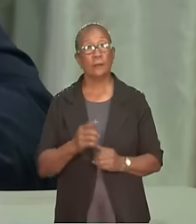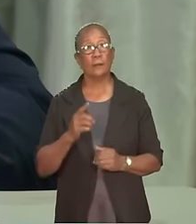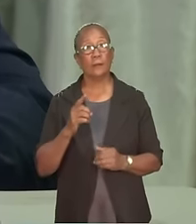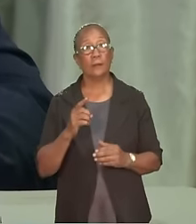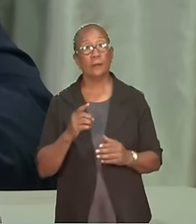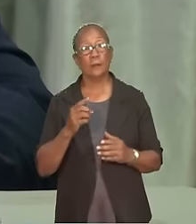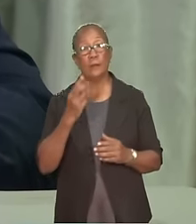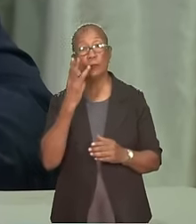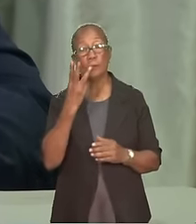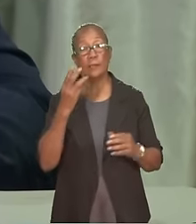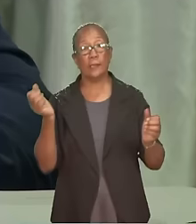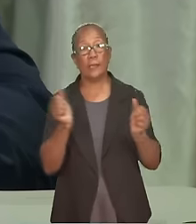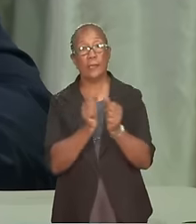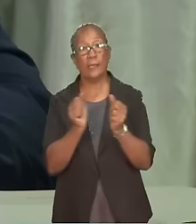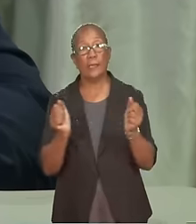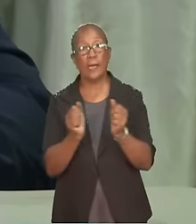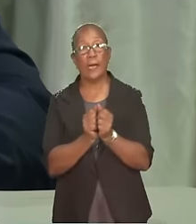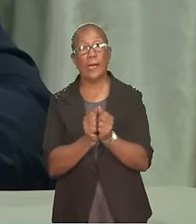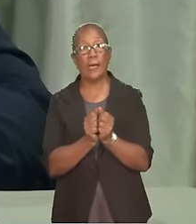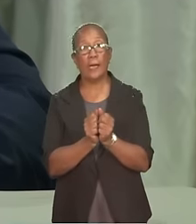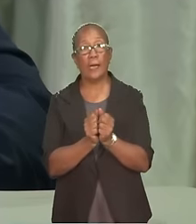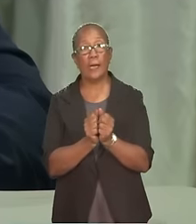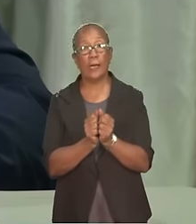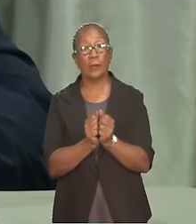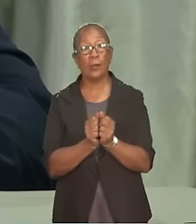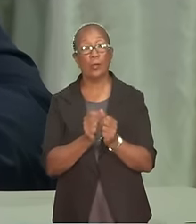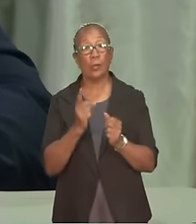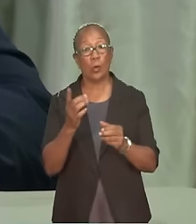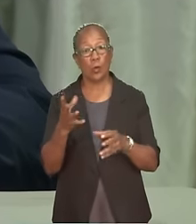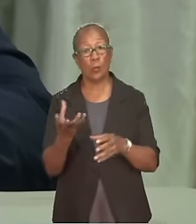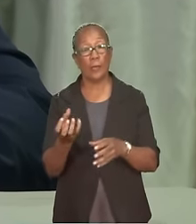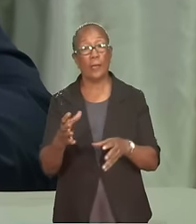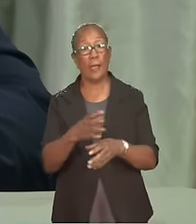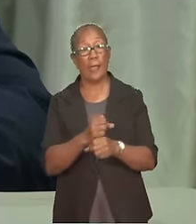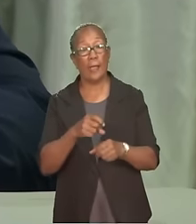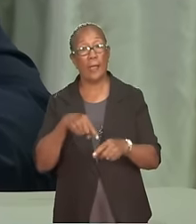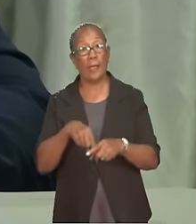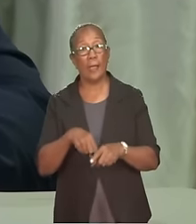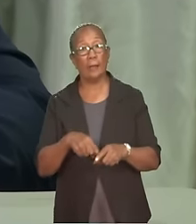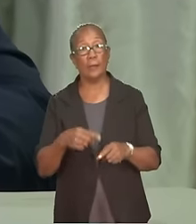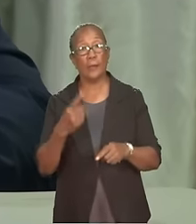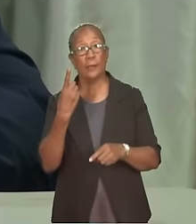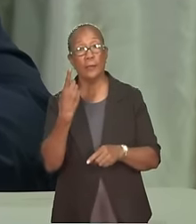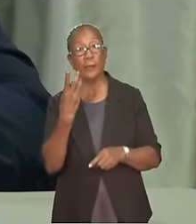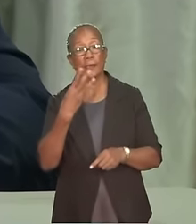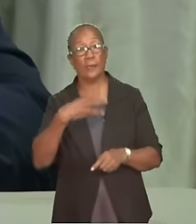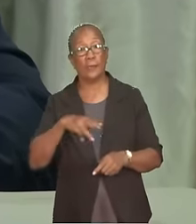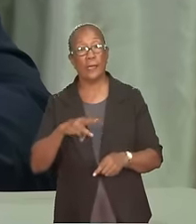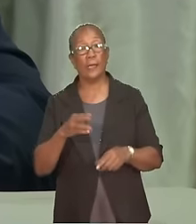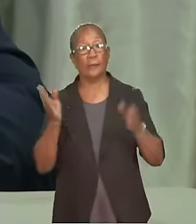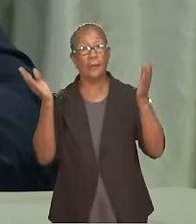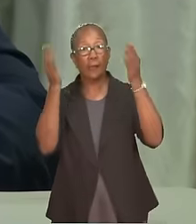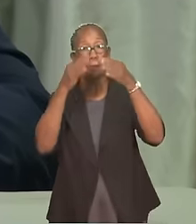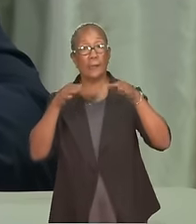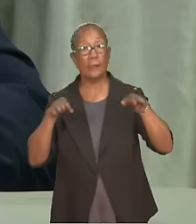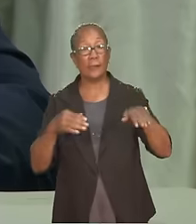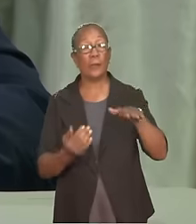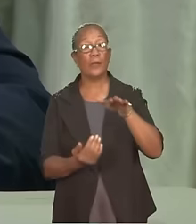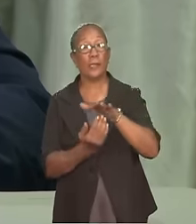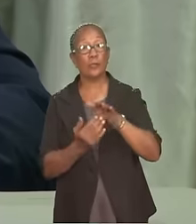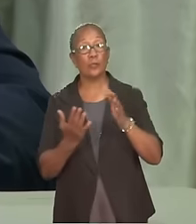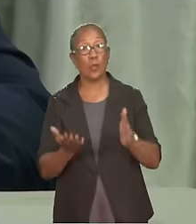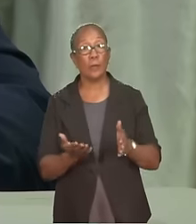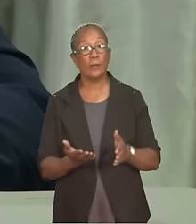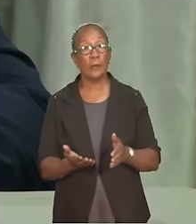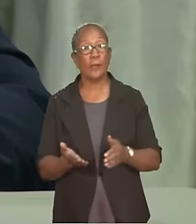Agreement voor 3 jaren. Die 3 jaren lopen af eind dit jaar, 31 december. Maar uiteraard zitten we met de afbouw van